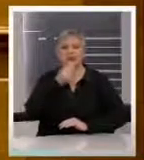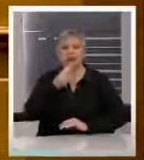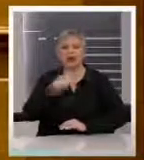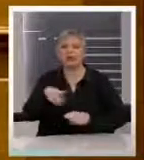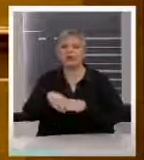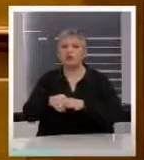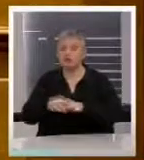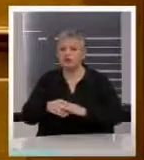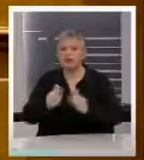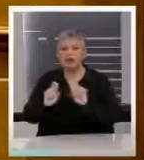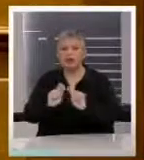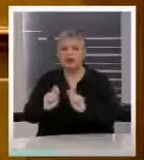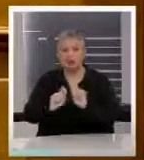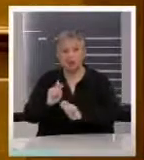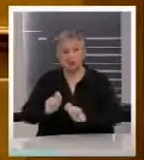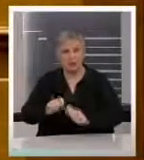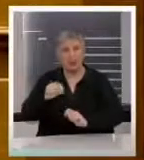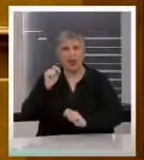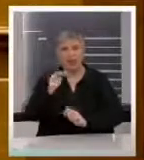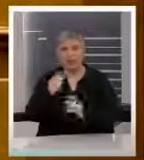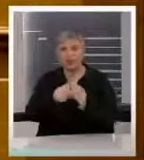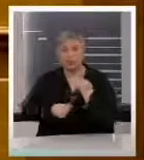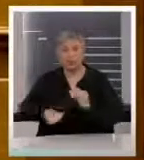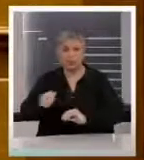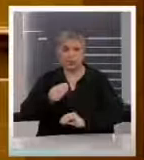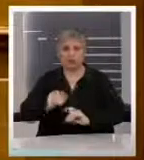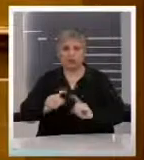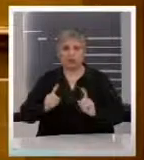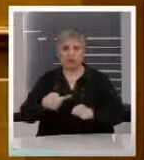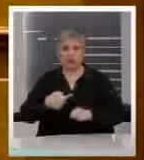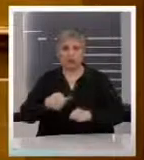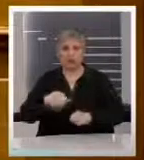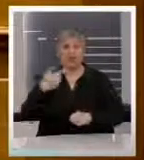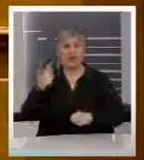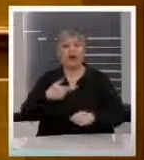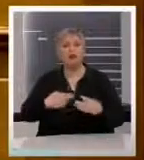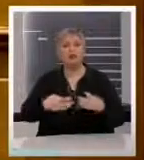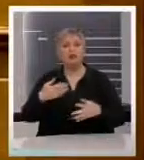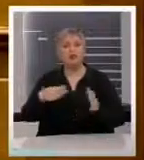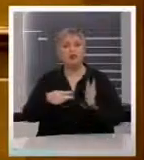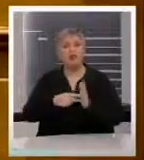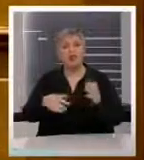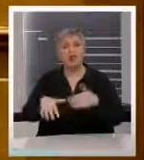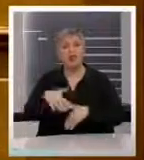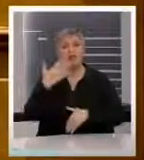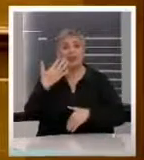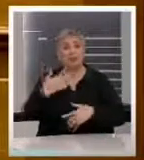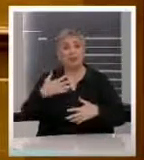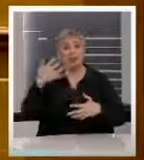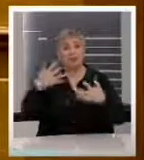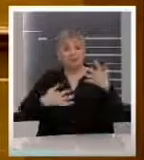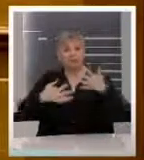κτλ., η κατάσταση παρουσιάζεται ακόμα χειρότερη. Καθώς η μείωση του προϋπολογισμού του έτους 2015 σε σχέση με το αντίστοιχο του